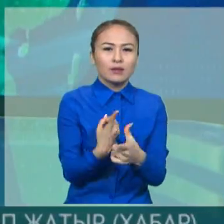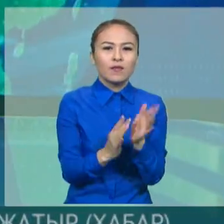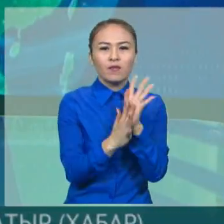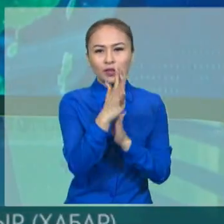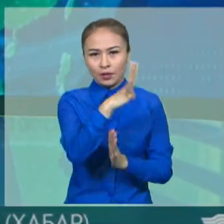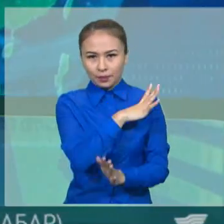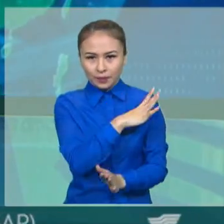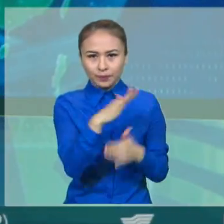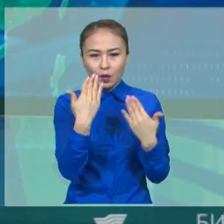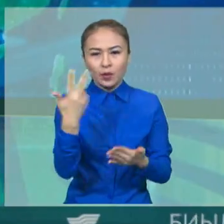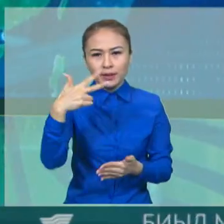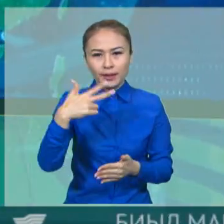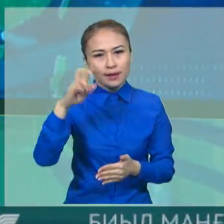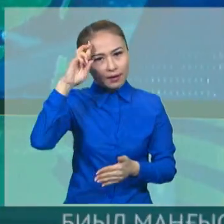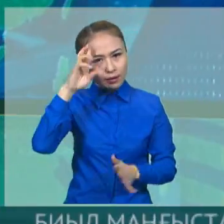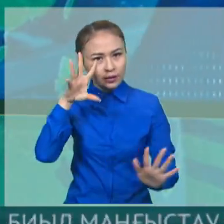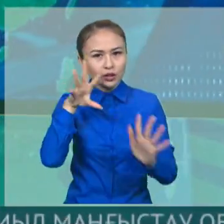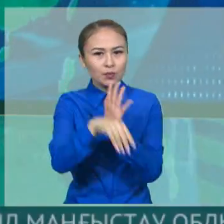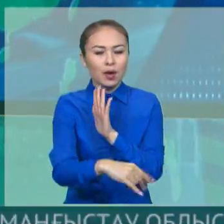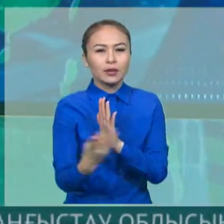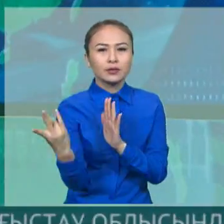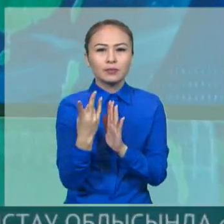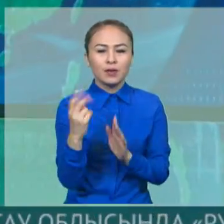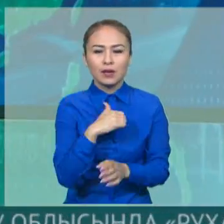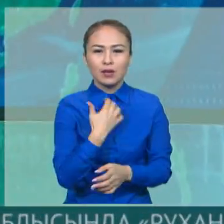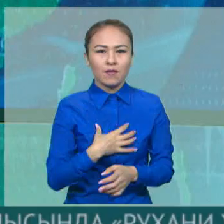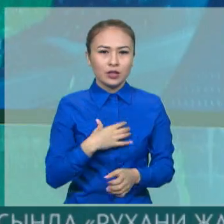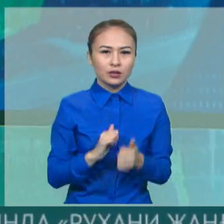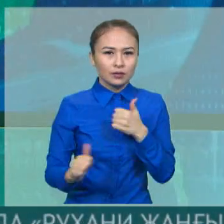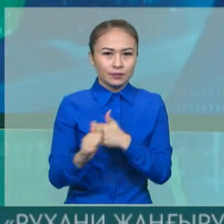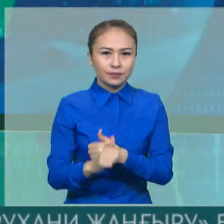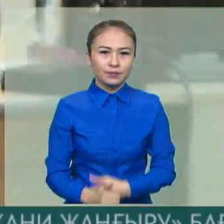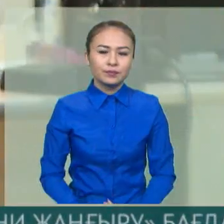өркендеуінің кепілі. Әрі дамыған 30 елдің қатарына жетелейтін бастық адам.